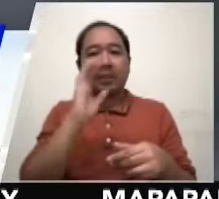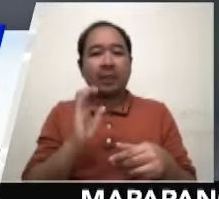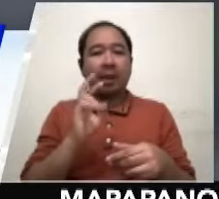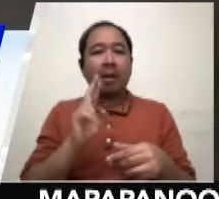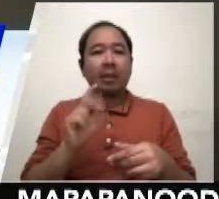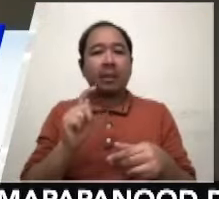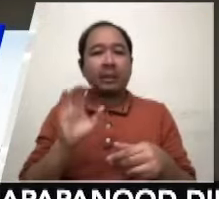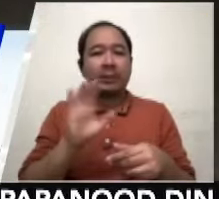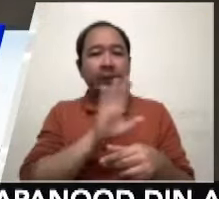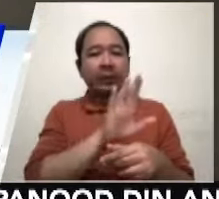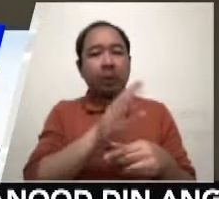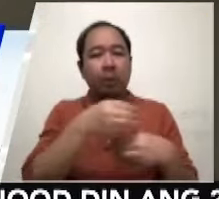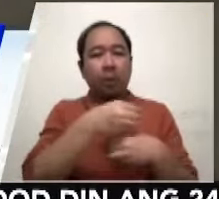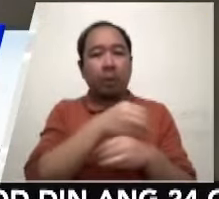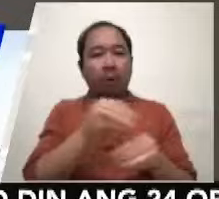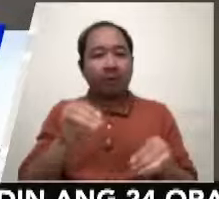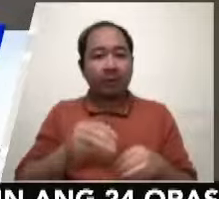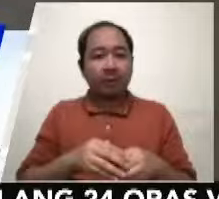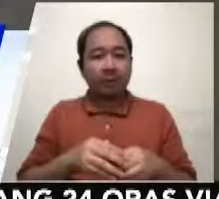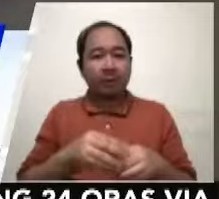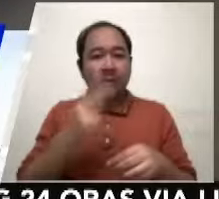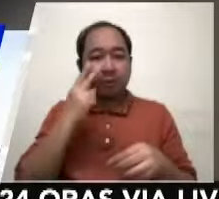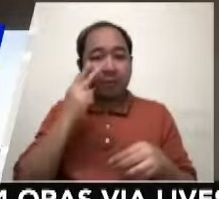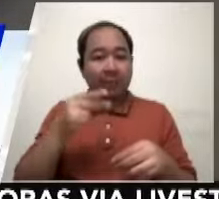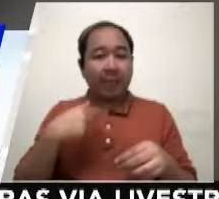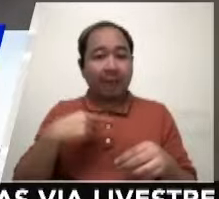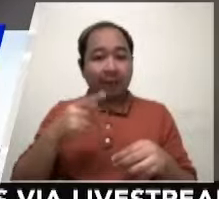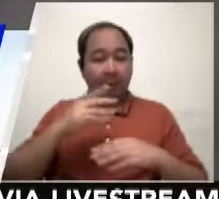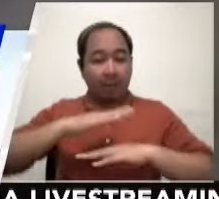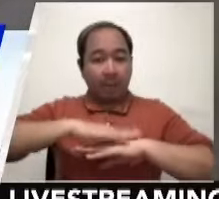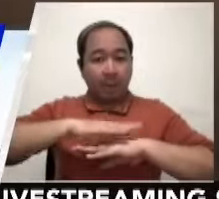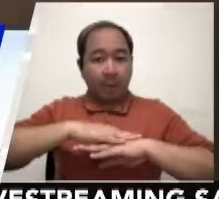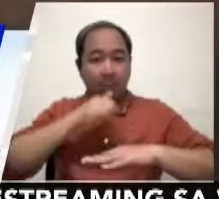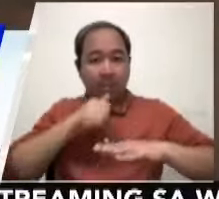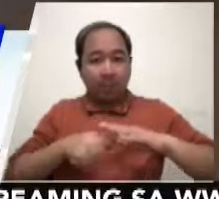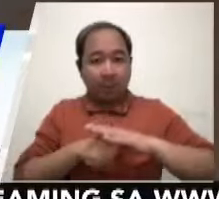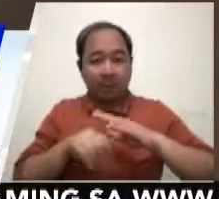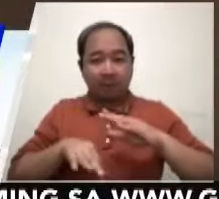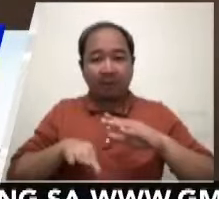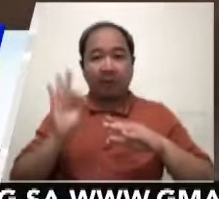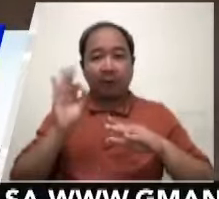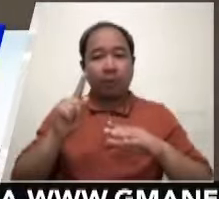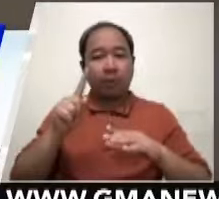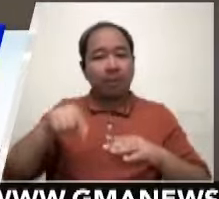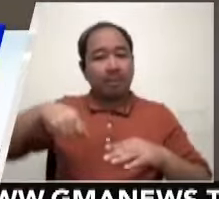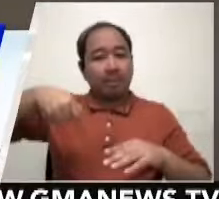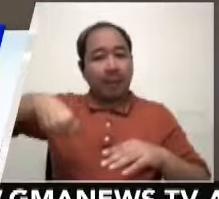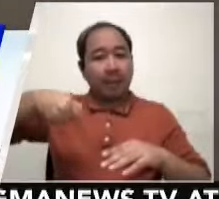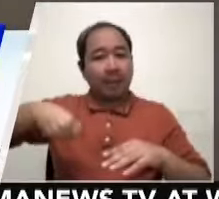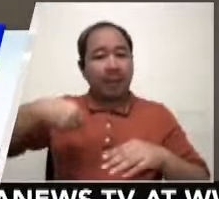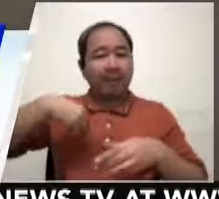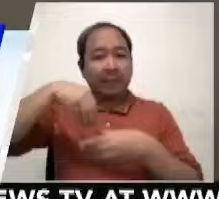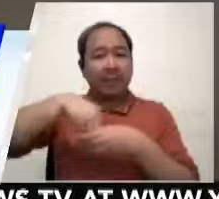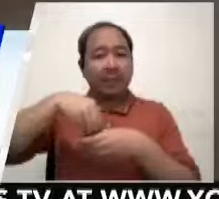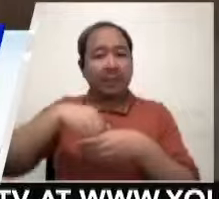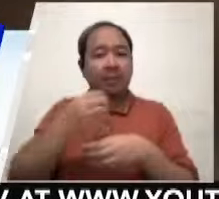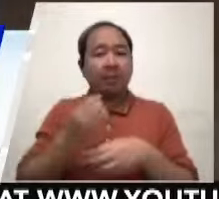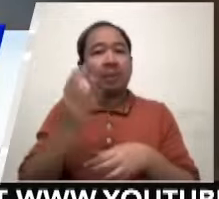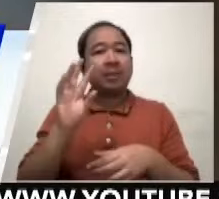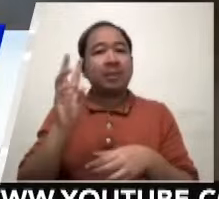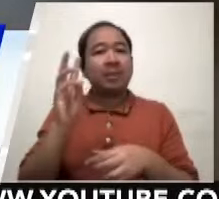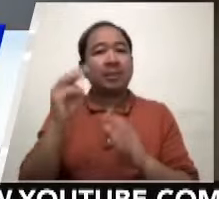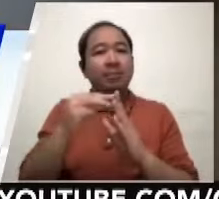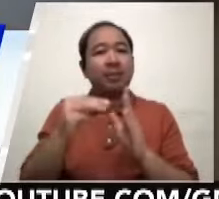opisina. Sa likod ng kanyang lamesa, sa kanyang paanan, na-recover ang paper bag na naglalaman ng 6 million pesos na marked